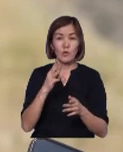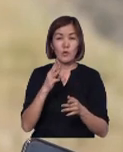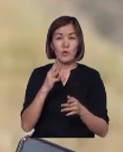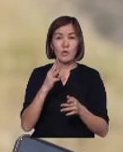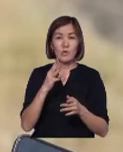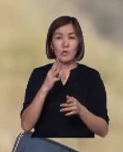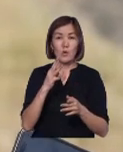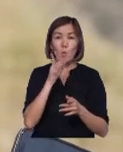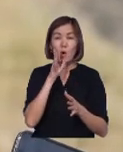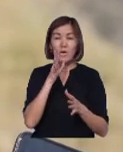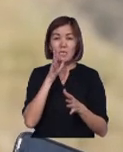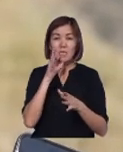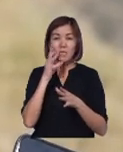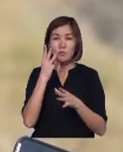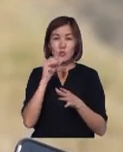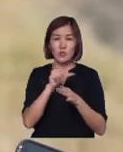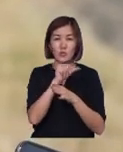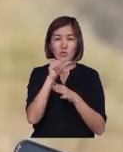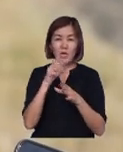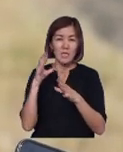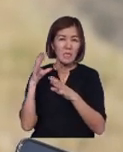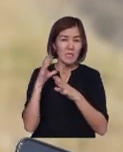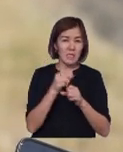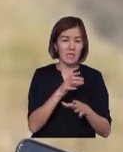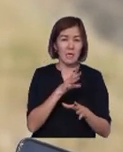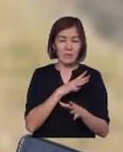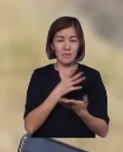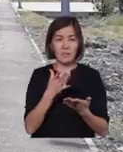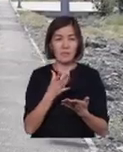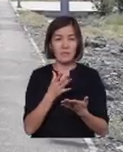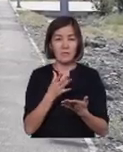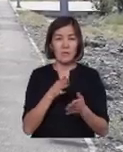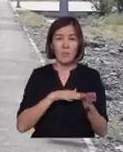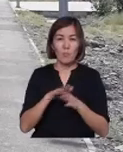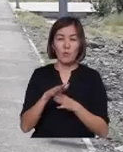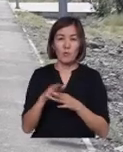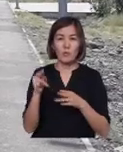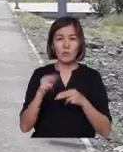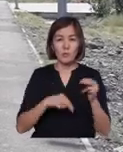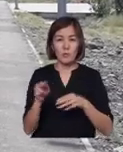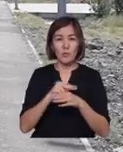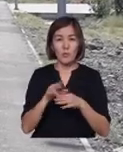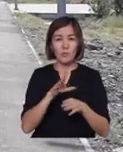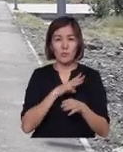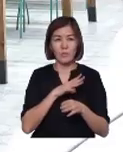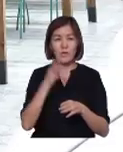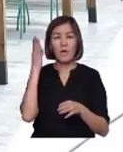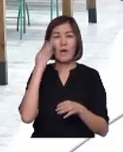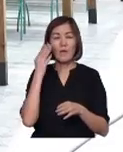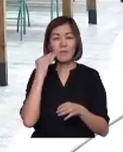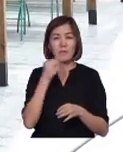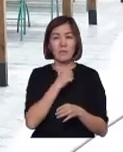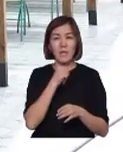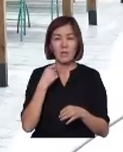яғни Талдықорған-Өскемен жолы толығымен жасалып бітіп, қолданысқа берілді. Сол тақтайдай түзу жолмен Алматы